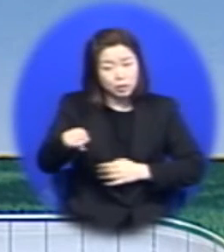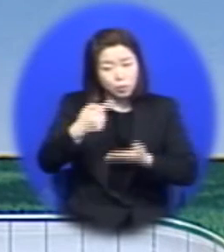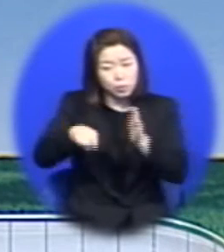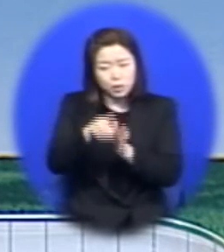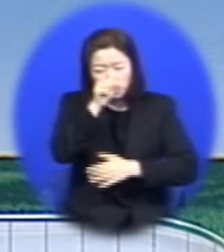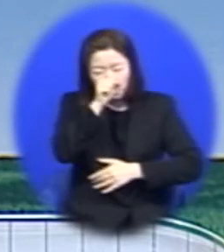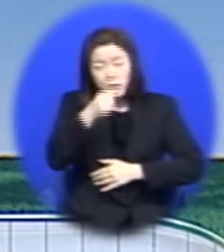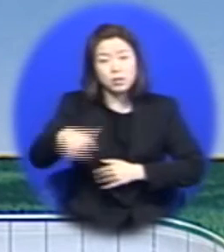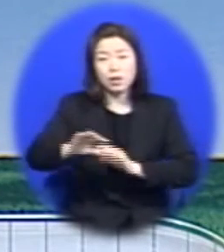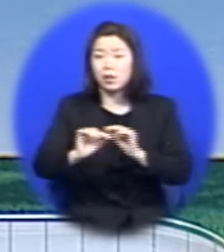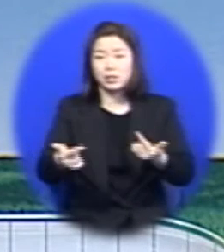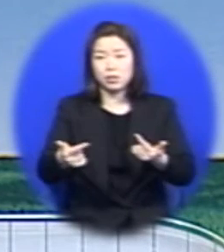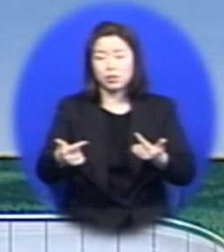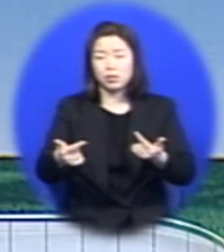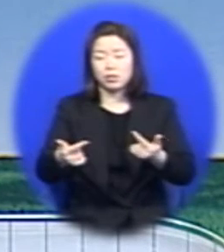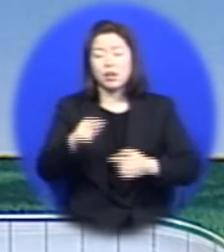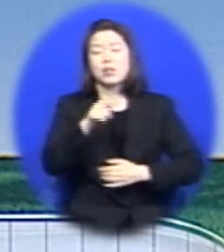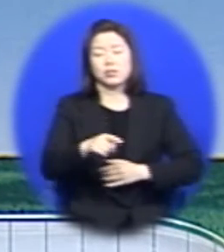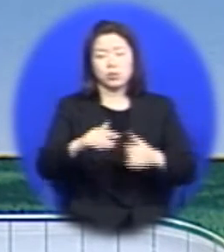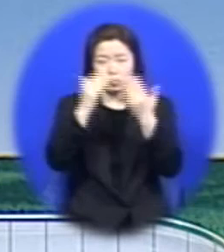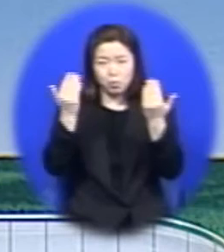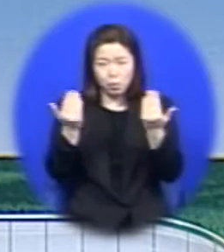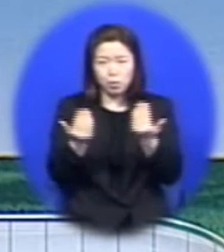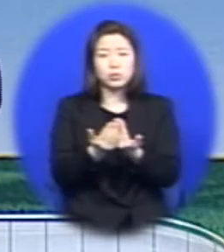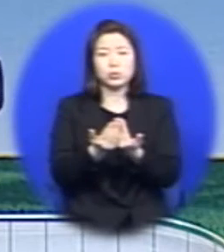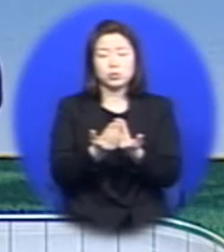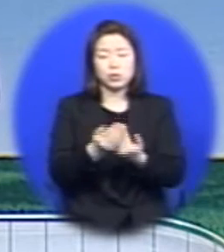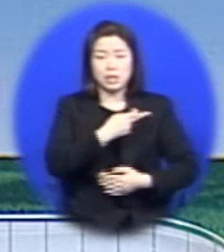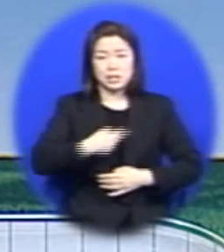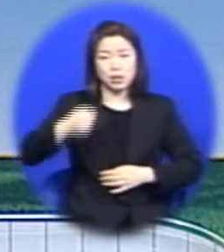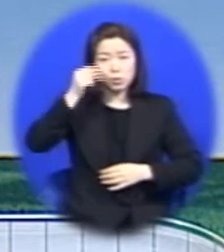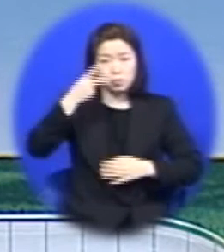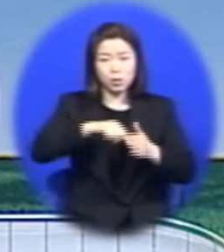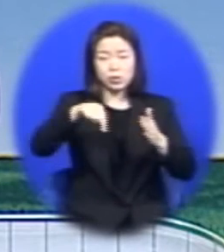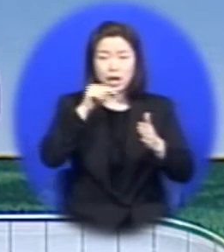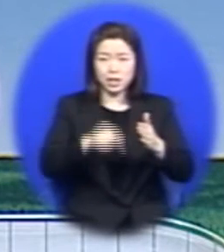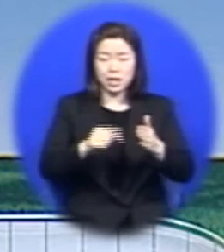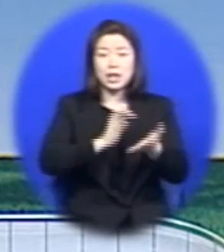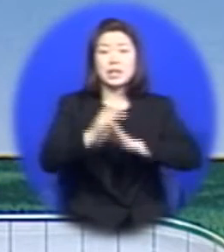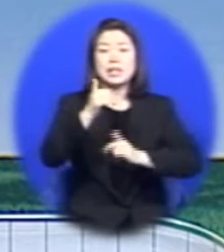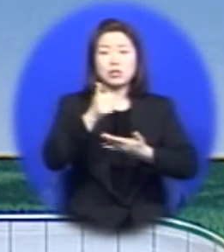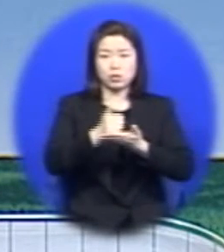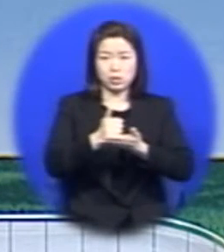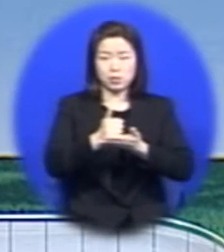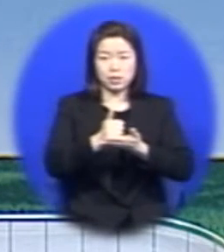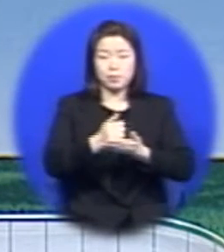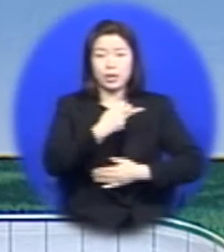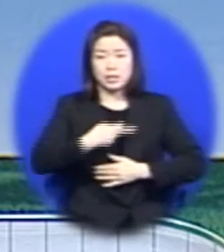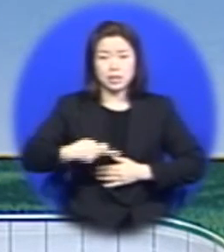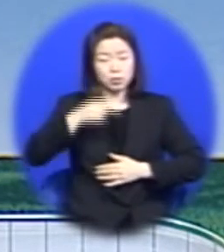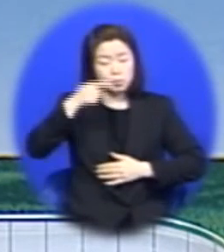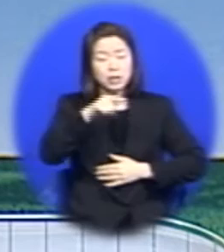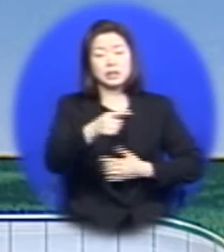아닙니다. 전적으로 사도 바울 안에 예수님께서 사도 바울을 그렇게